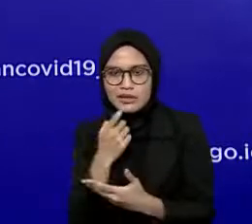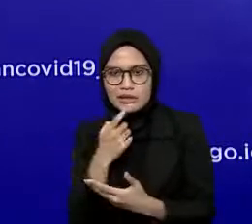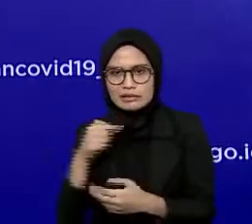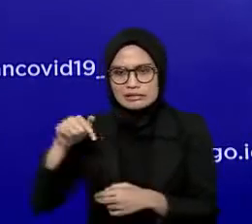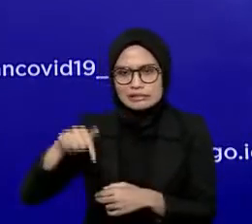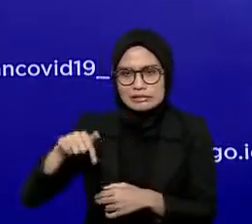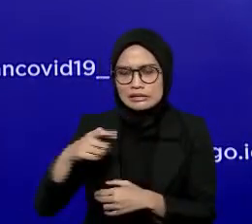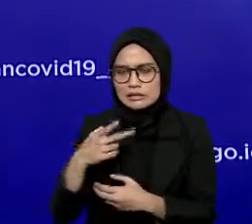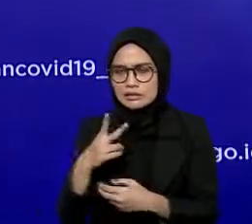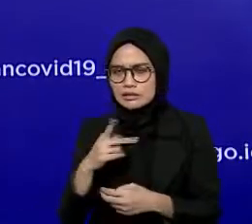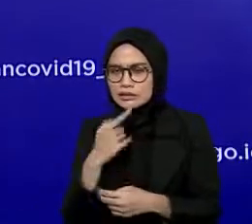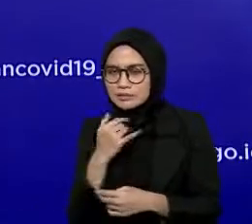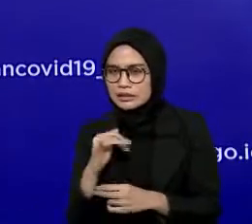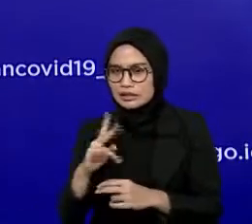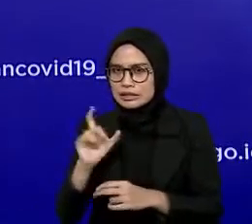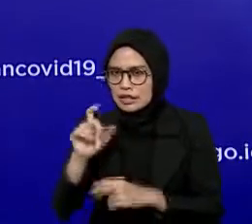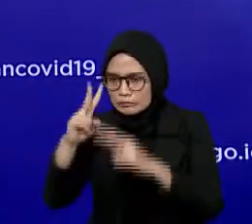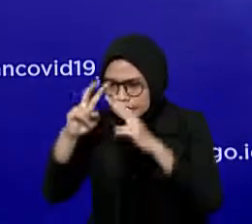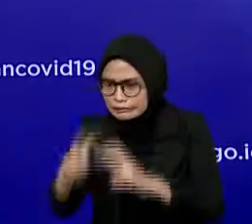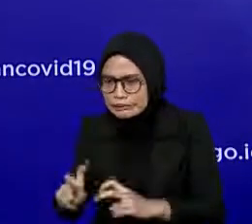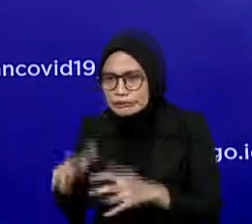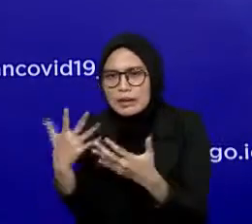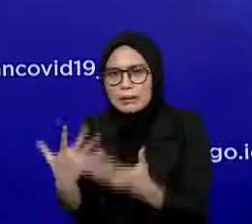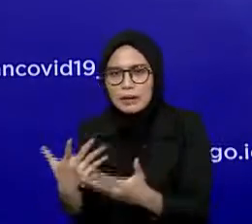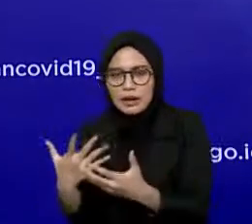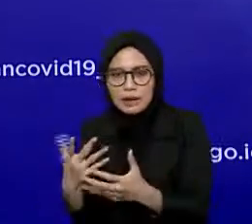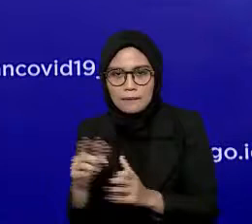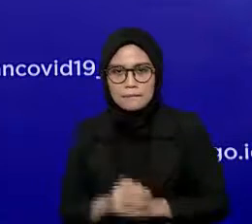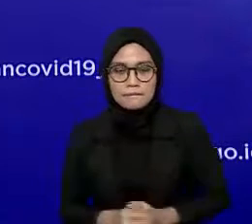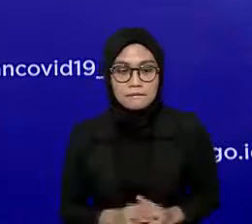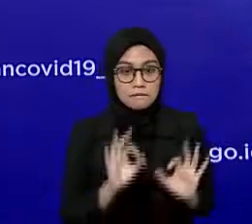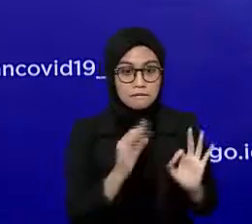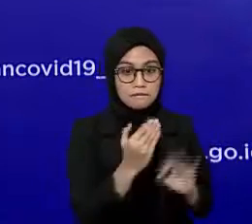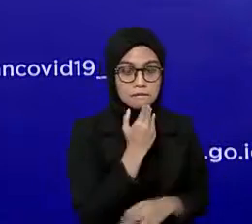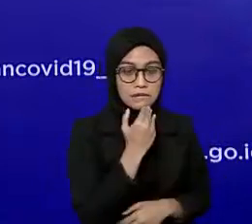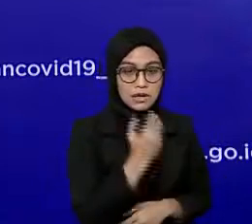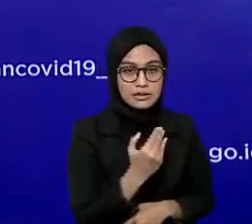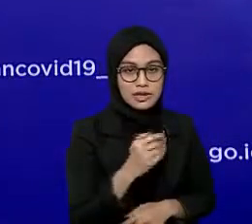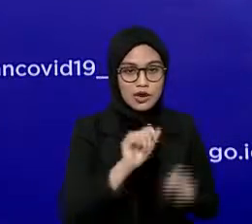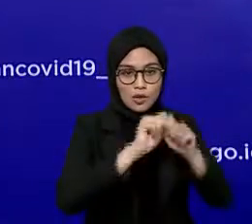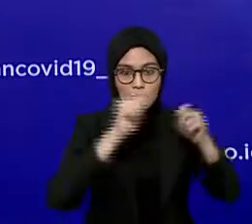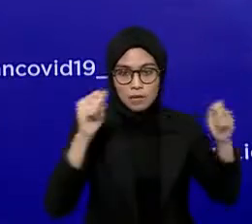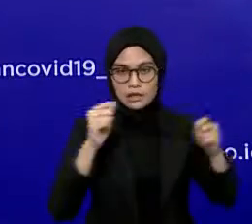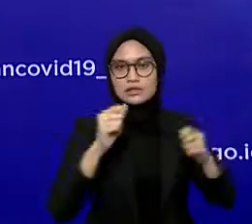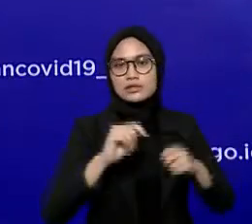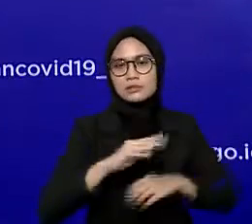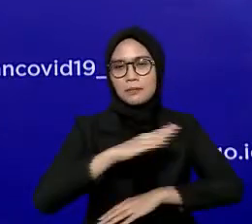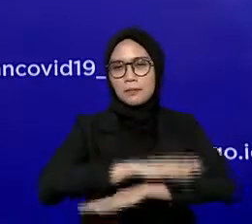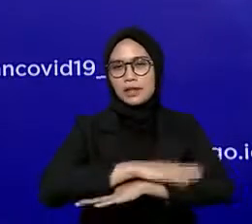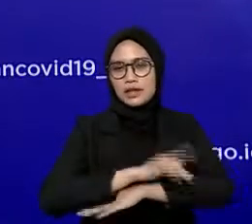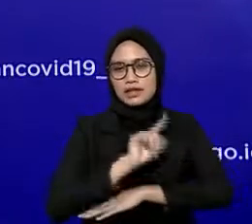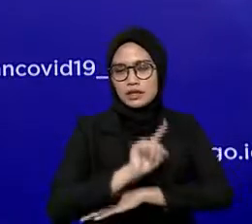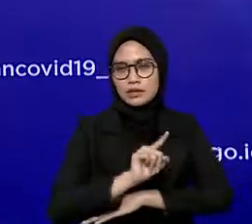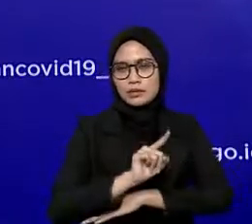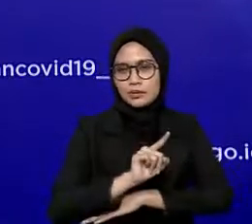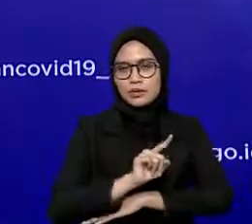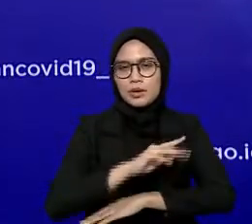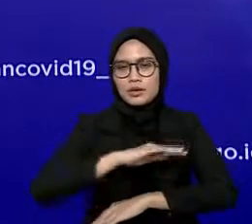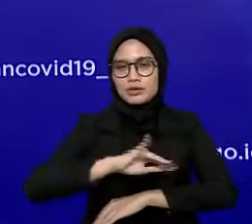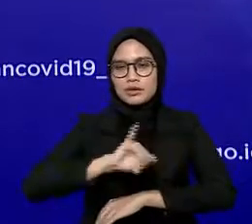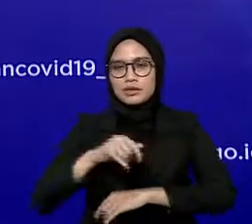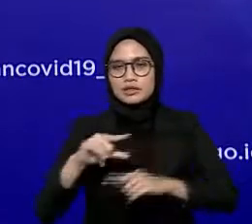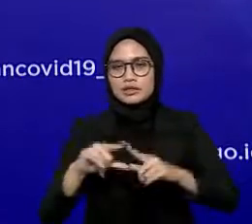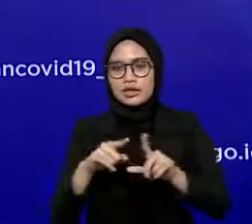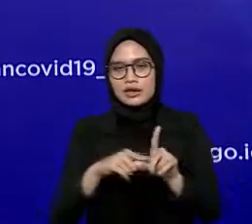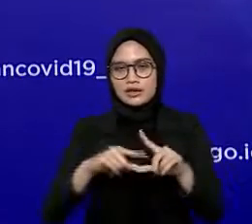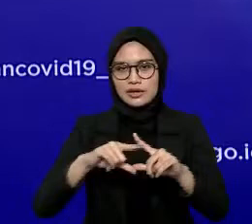atas potensi penularan varian ini? Terima kasih. Terima kasih pada kompas.com, berita1.com, Jayakarta